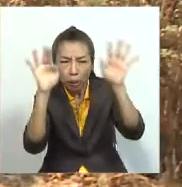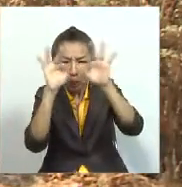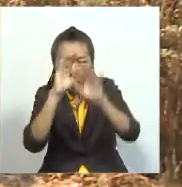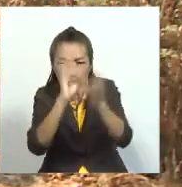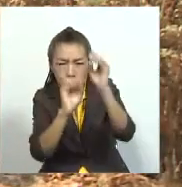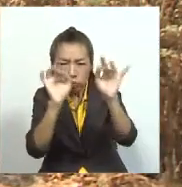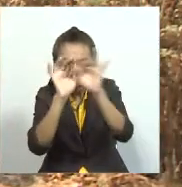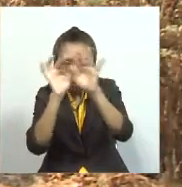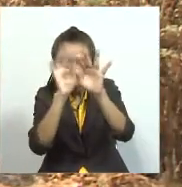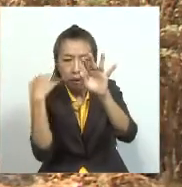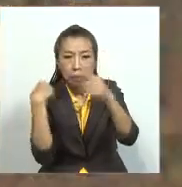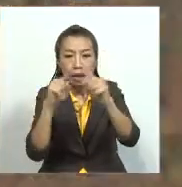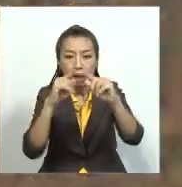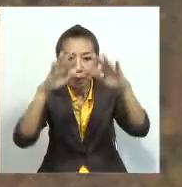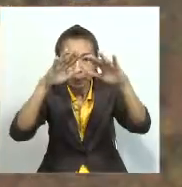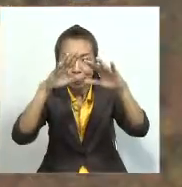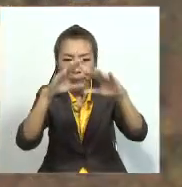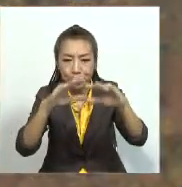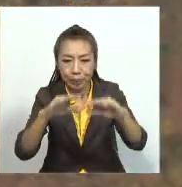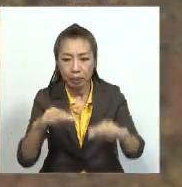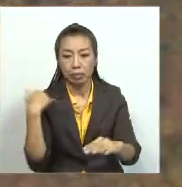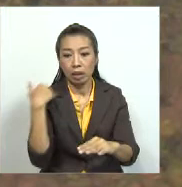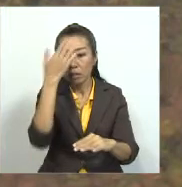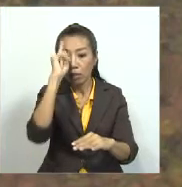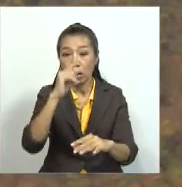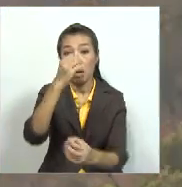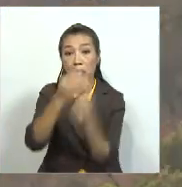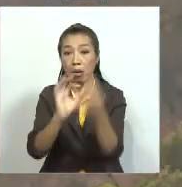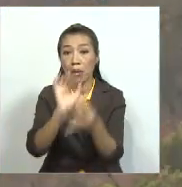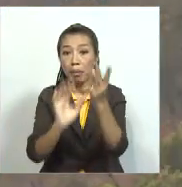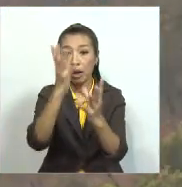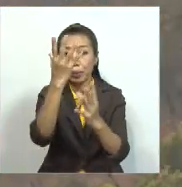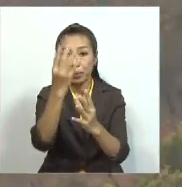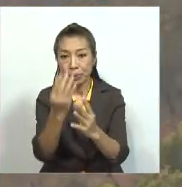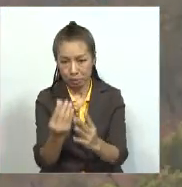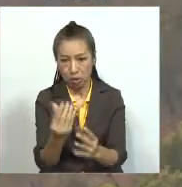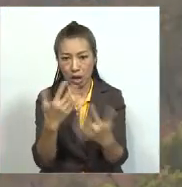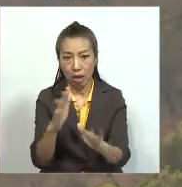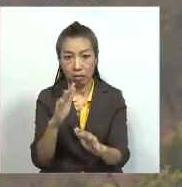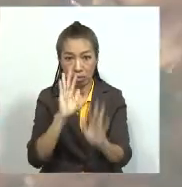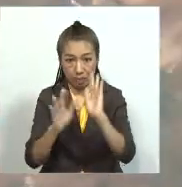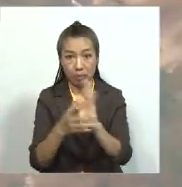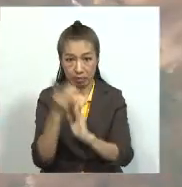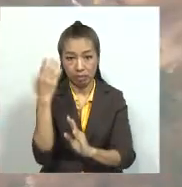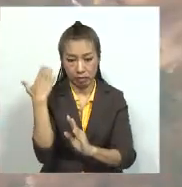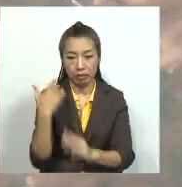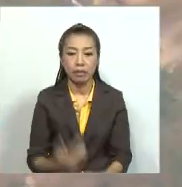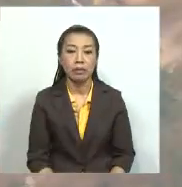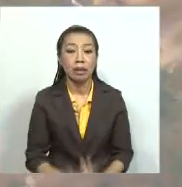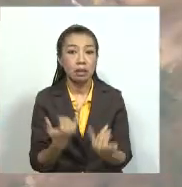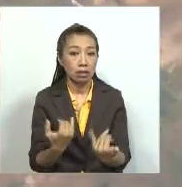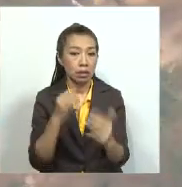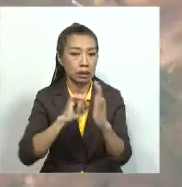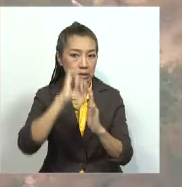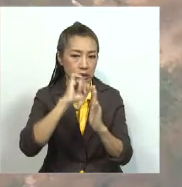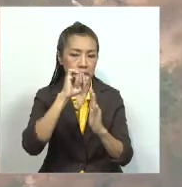าบางลงแล้วเนื่องจากสภาพพื้นที่มีปริมาณไฟป่าที่ลดลงจากช่วงสัปดาห์ที่ผ่านมาโดยในวันนี้จังหวัดเชียง